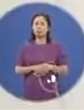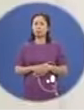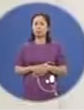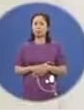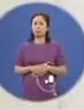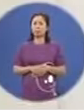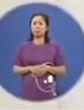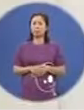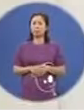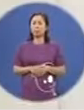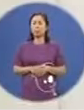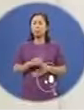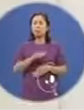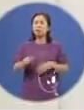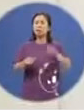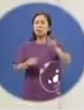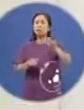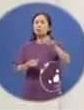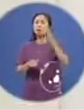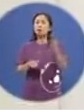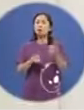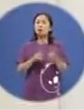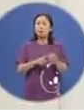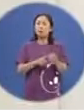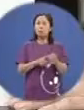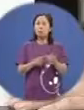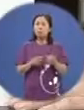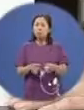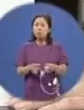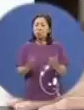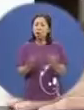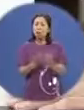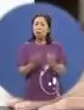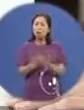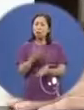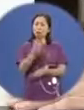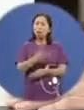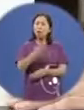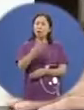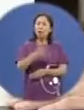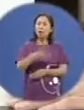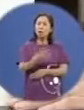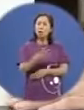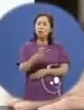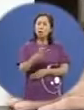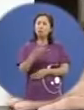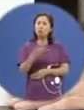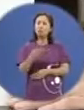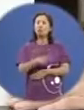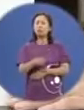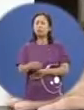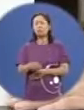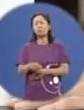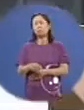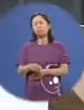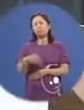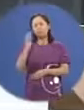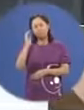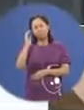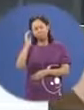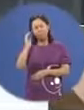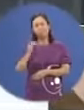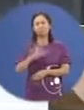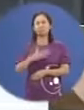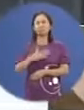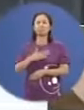が7423人なんですよ、はい、ですからこれはちょっとまずいなという感じはとて